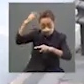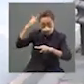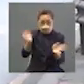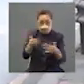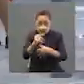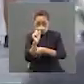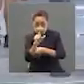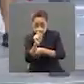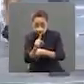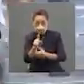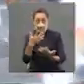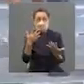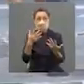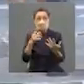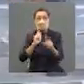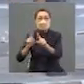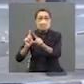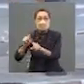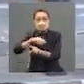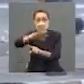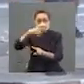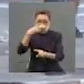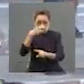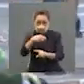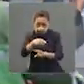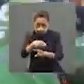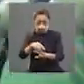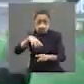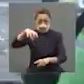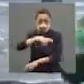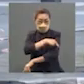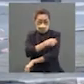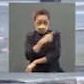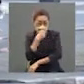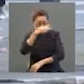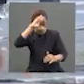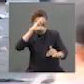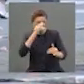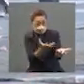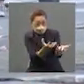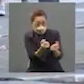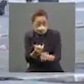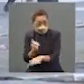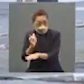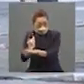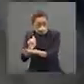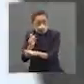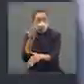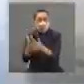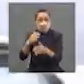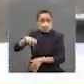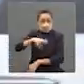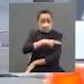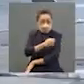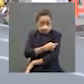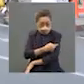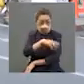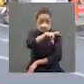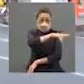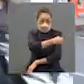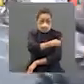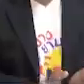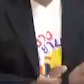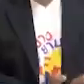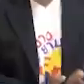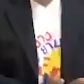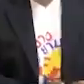ว่างโรงพยาบาลด้วยซึ่งสถานการณ์เนี่ยก็ต้องดูด้วยนะคะถ้าหากว่าสถานการณ์เนี่ยปรับเปลี่ยนข้อมูลต่างๆมากขึ้น